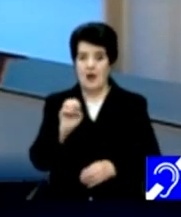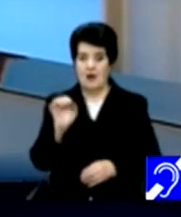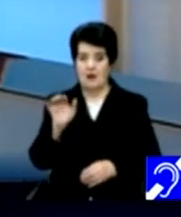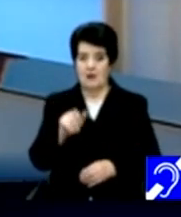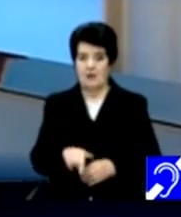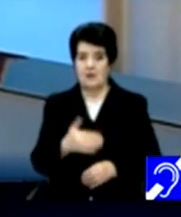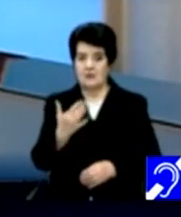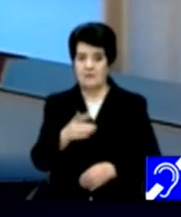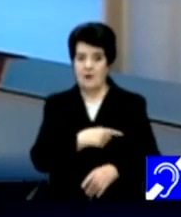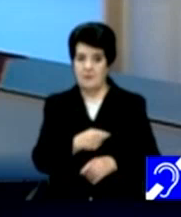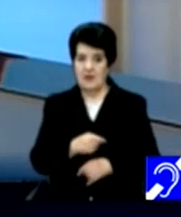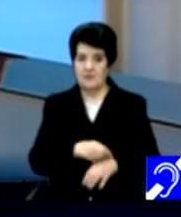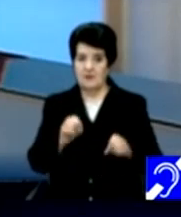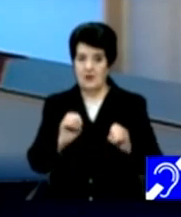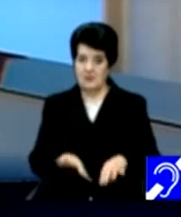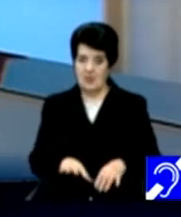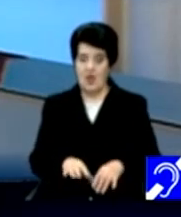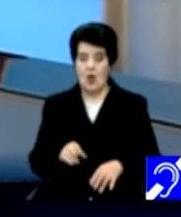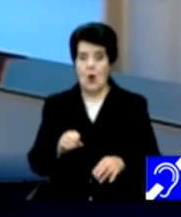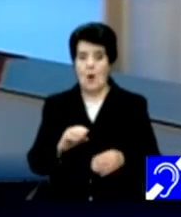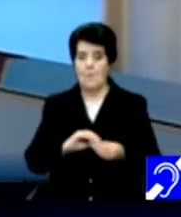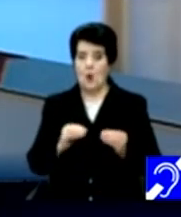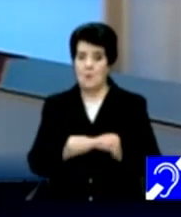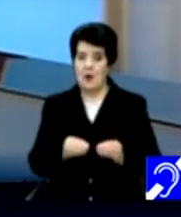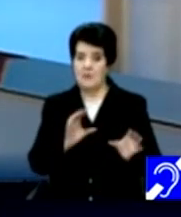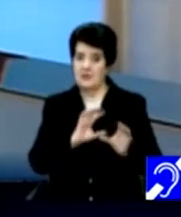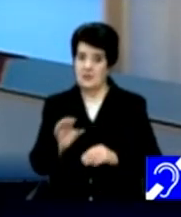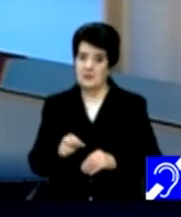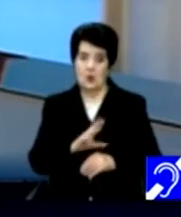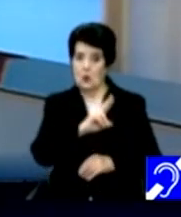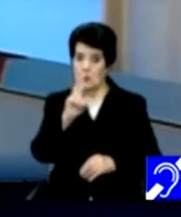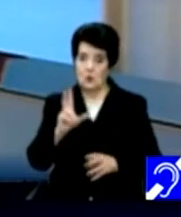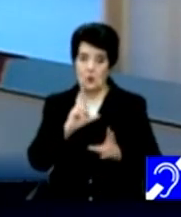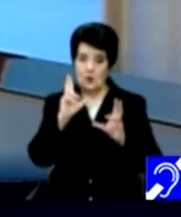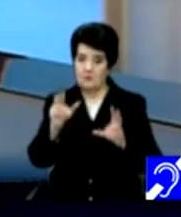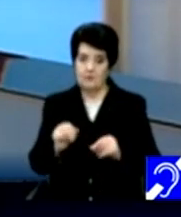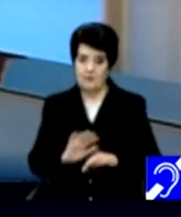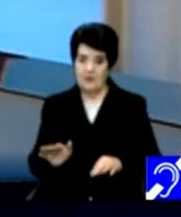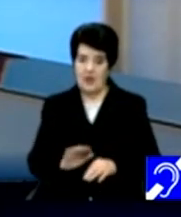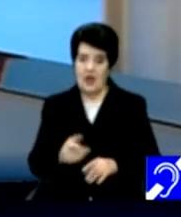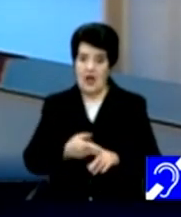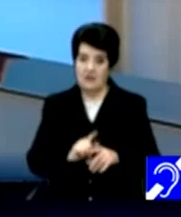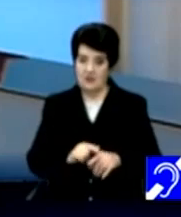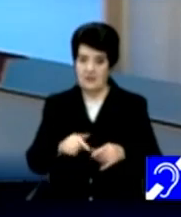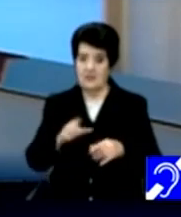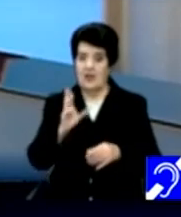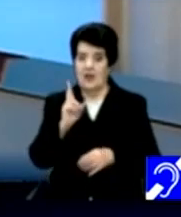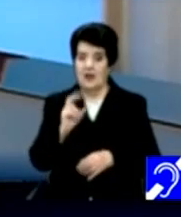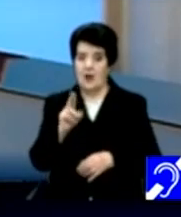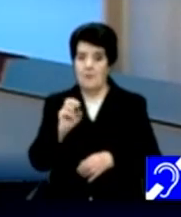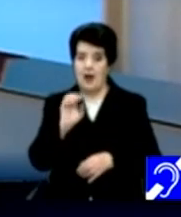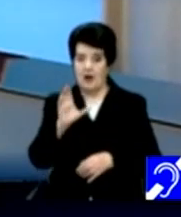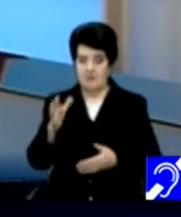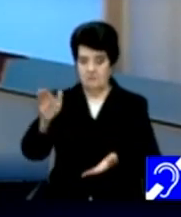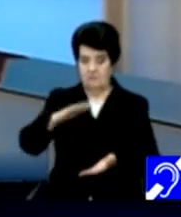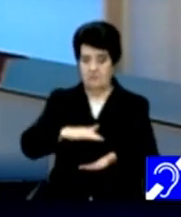câțiva metri va rezolva problema de securitate. Nimeni nu garantează însă că acel capac nu va ceda sub greutatea copiilor,